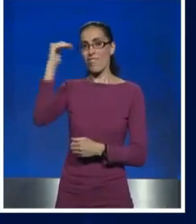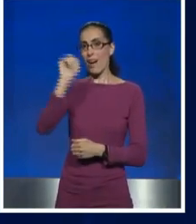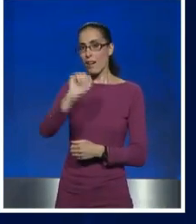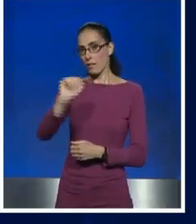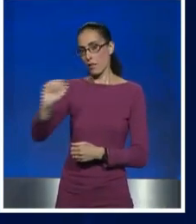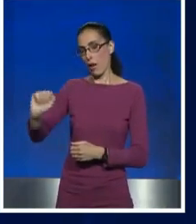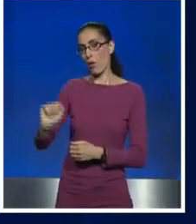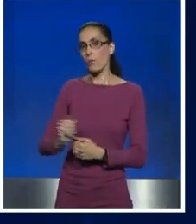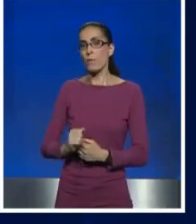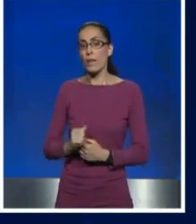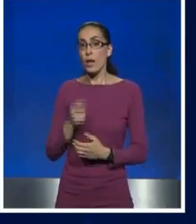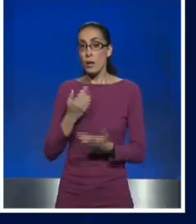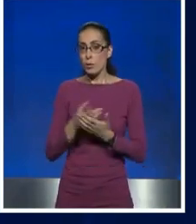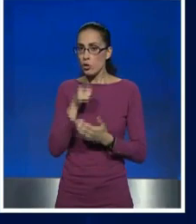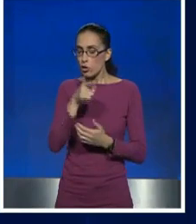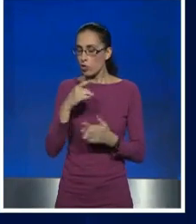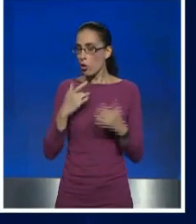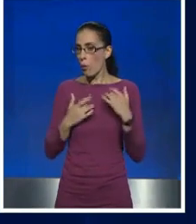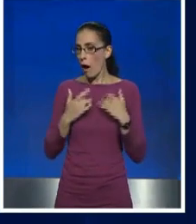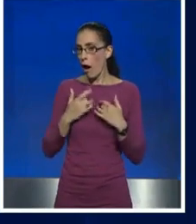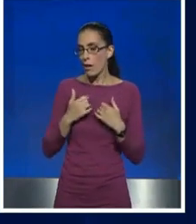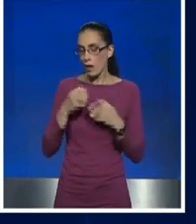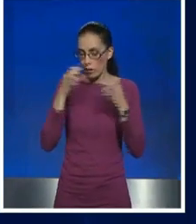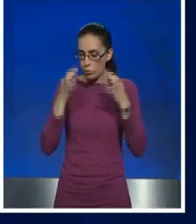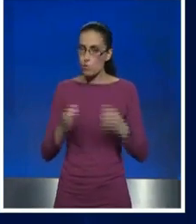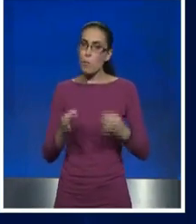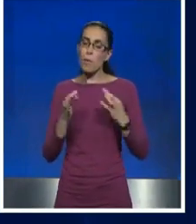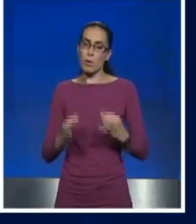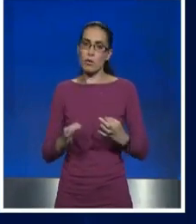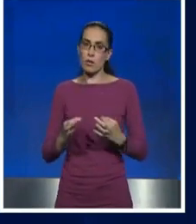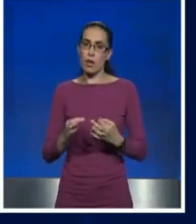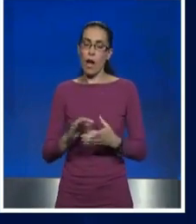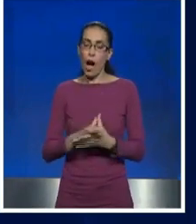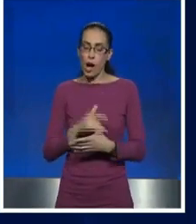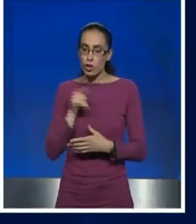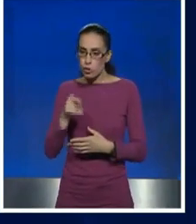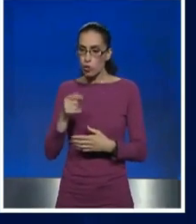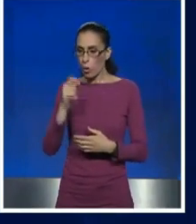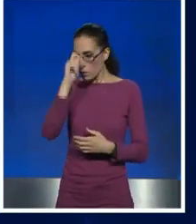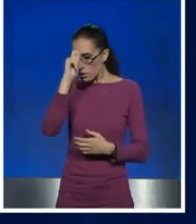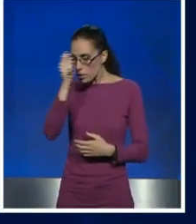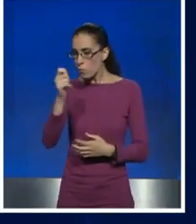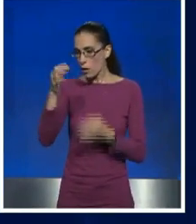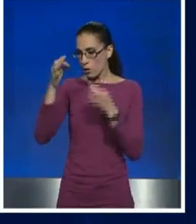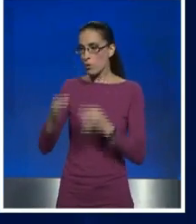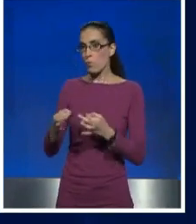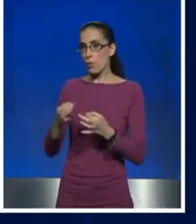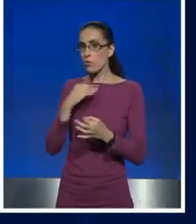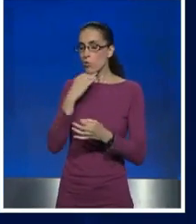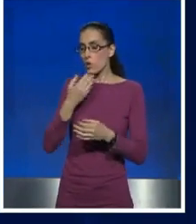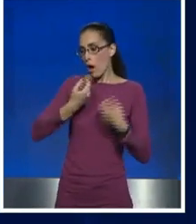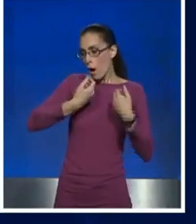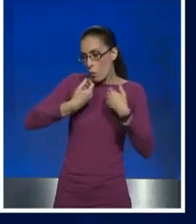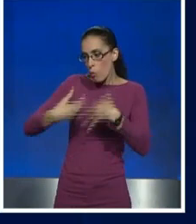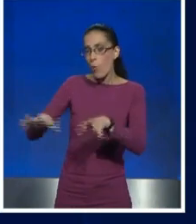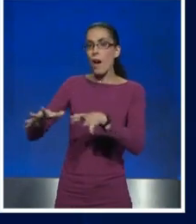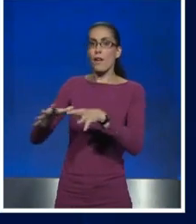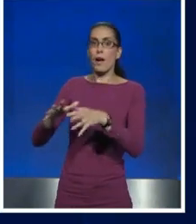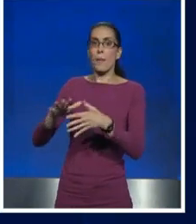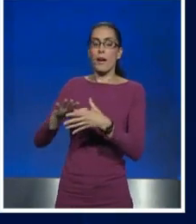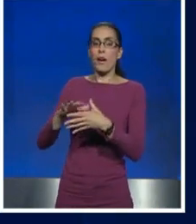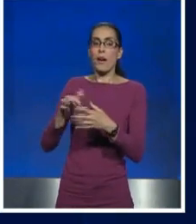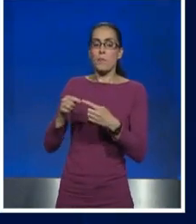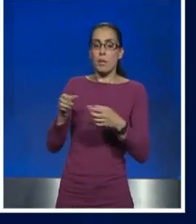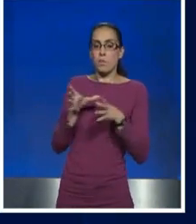intom tgħixu b'mod xiera u diċenti għax hekk ħakkom u mhux tintremgħu l barra fit-triq mill-partit